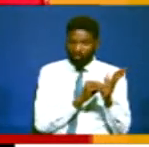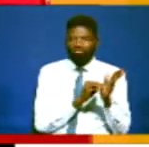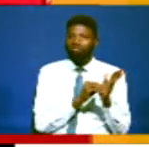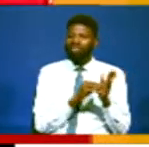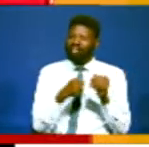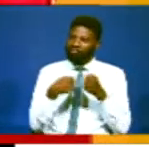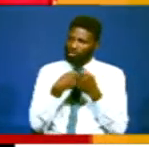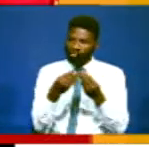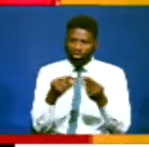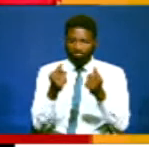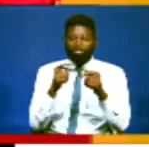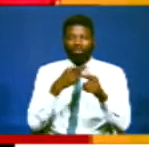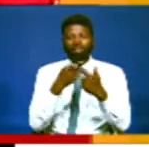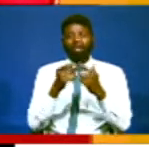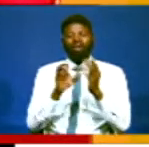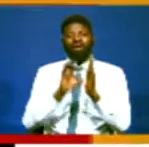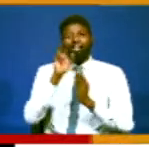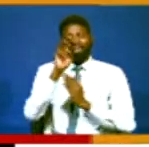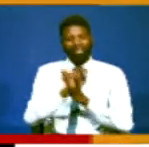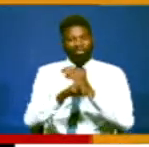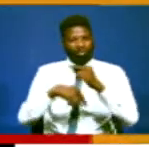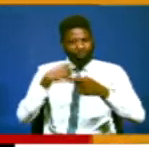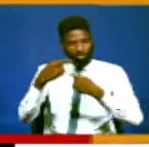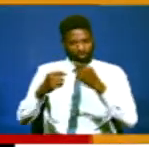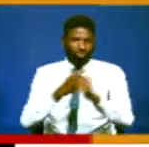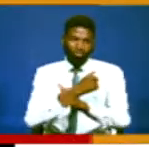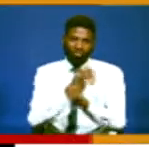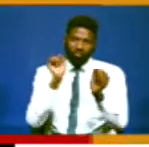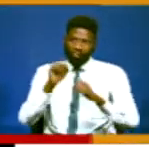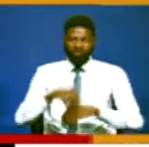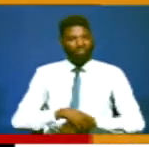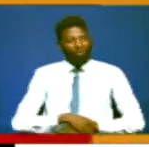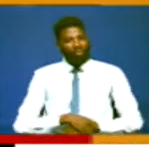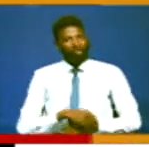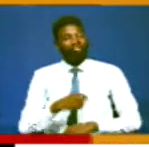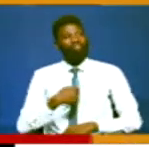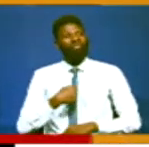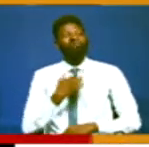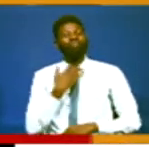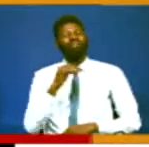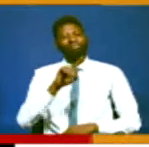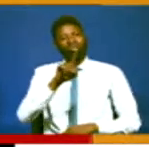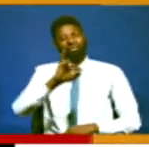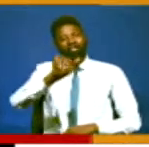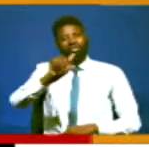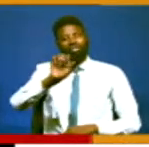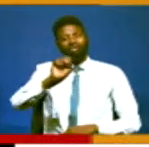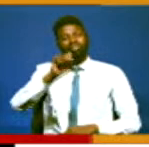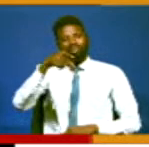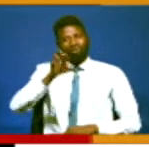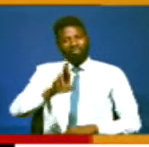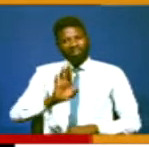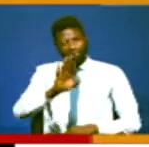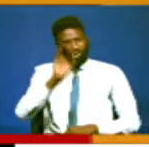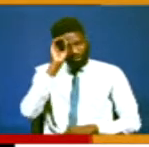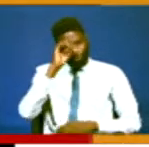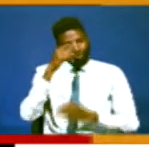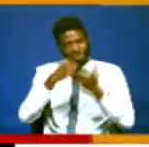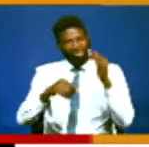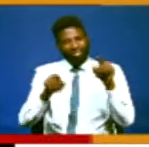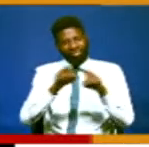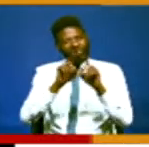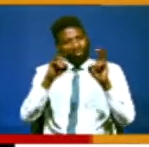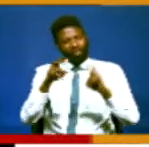kuendelea vizuri. Nataka kumleta bwana Jasper hapa. Nataka kusikia pia wewe mtazamo wako ni upi kuhusiana na swala hilo.